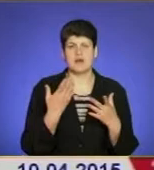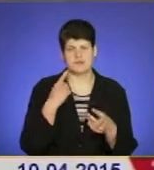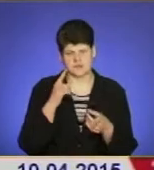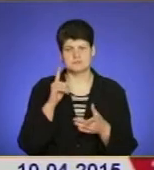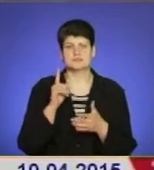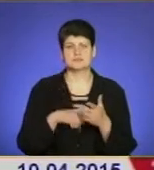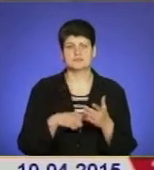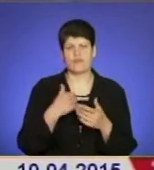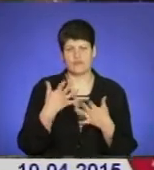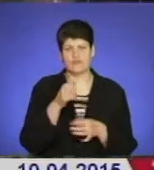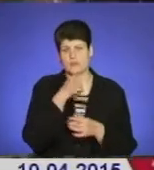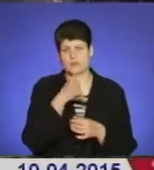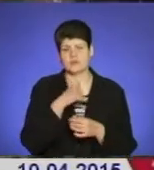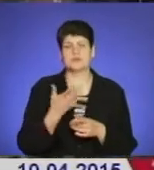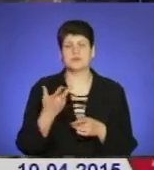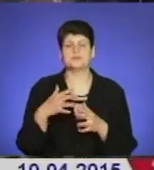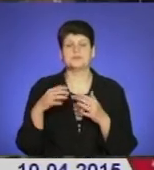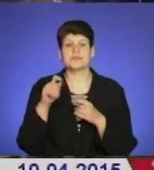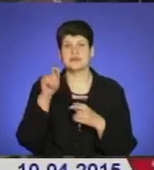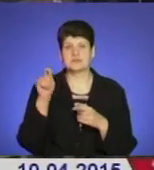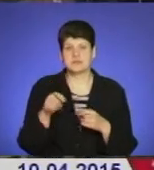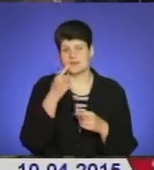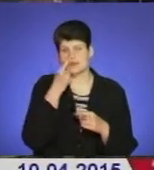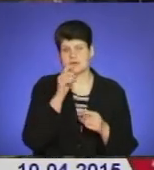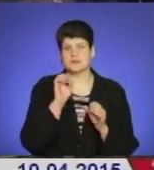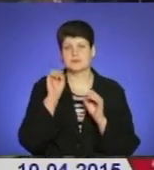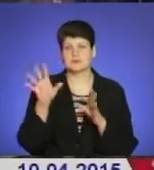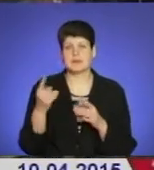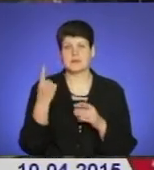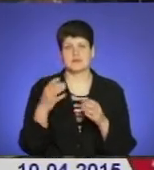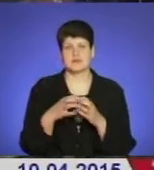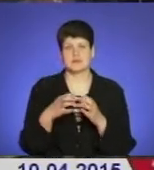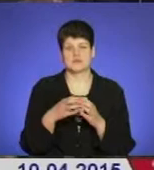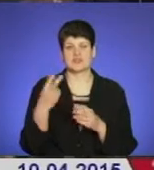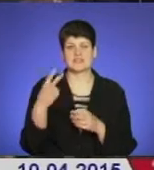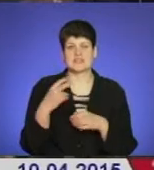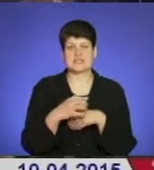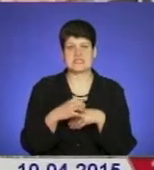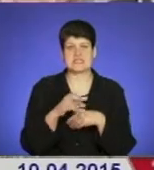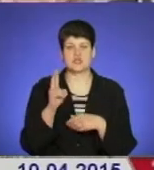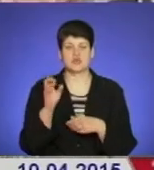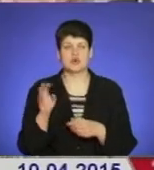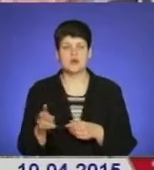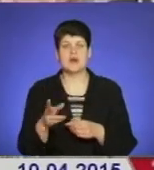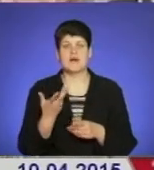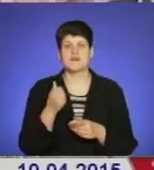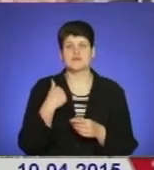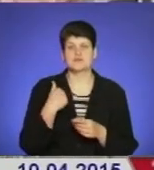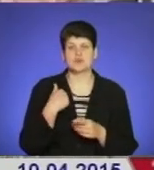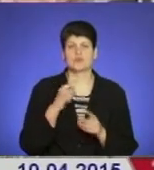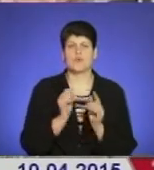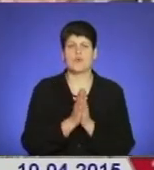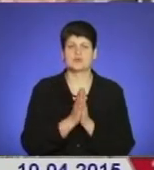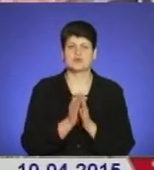Уже опробована на фронті. Нещодавно відвезли на схід першу партію – 20 кішок. Військові лише попросили